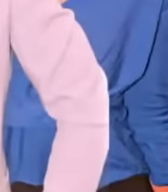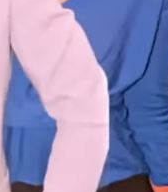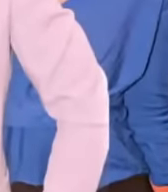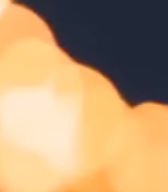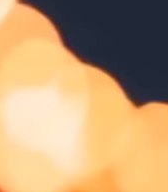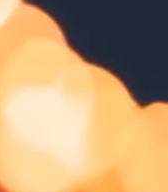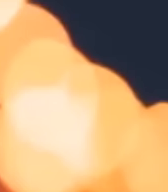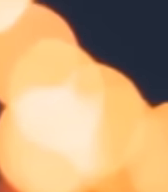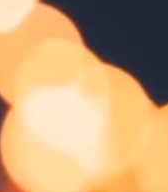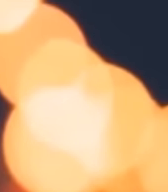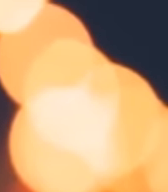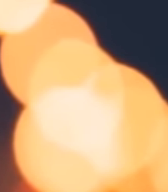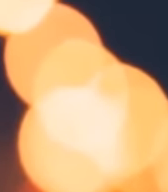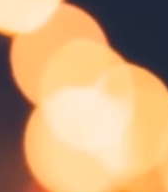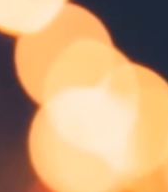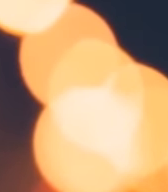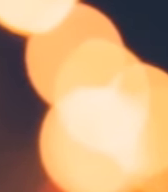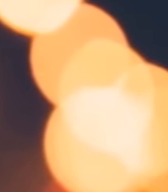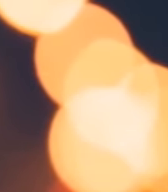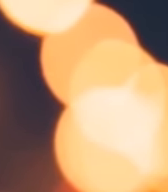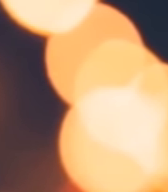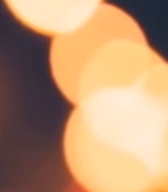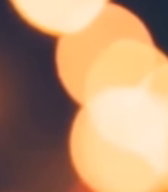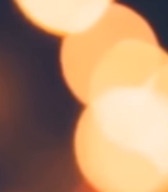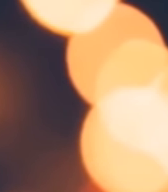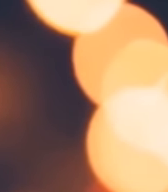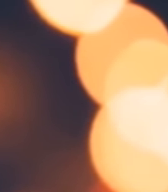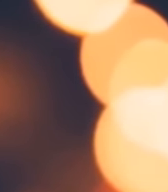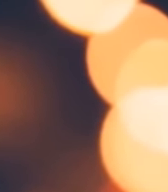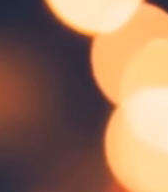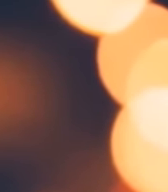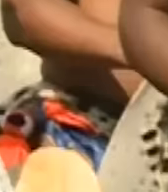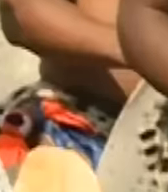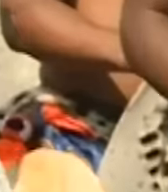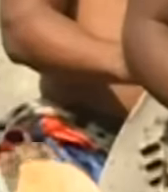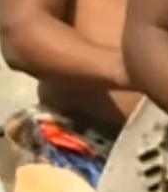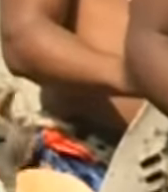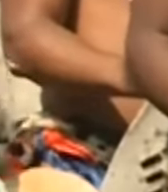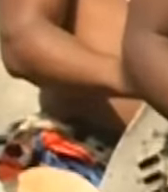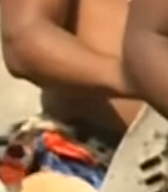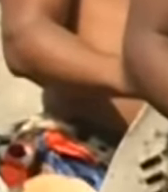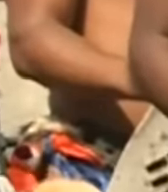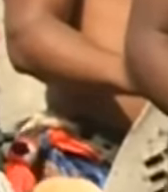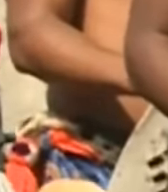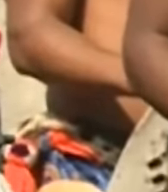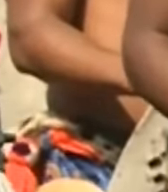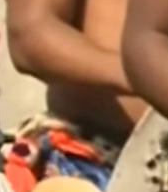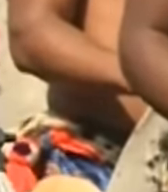Yeah.